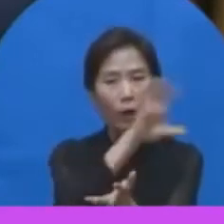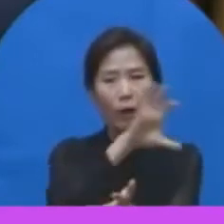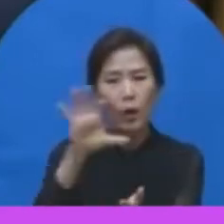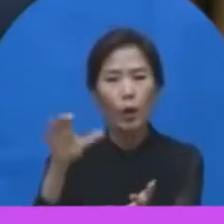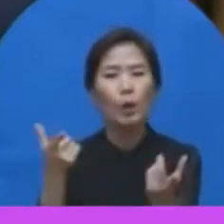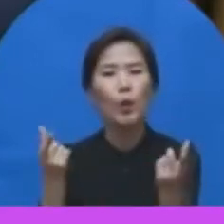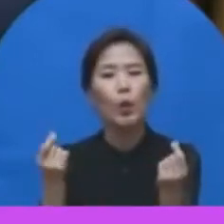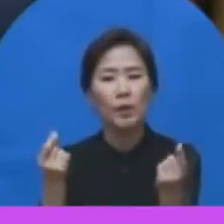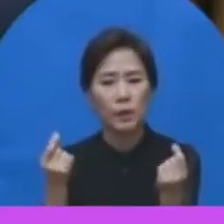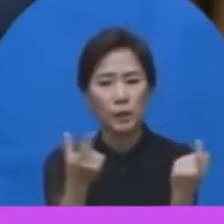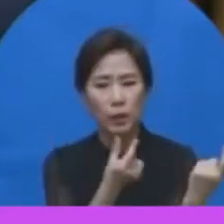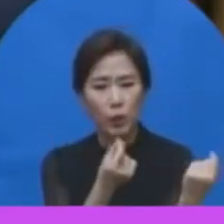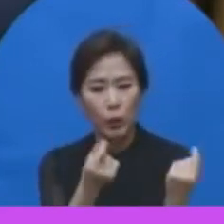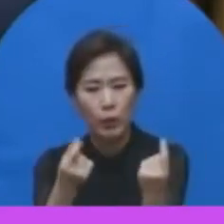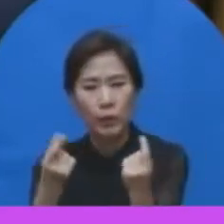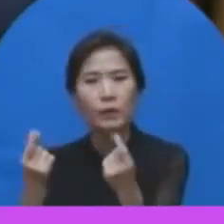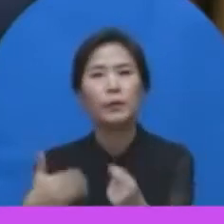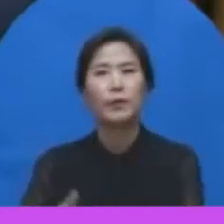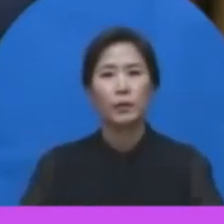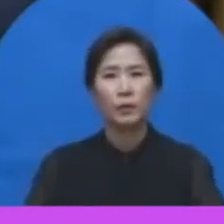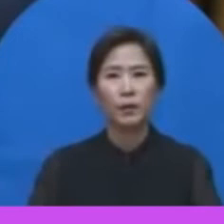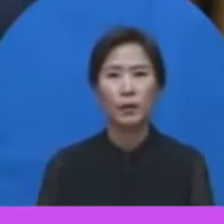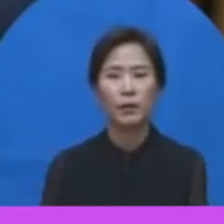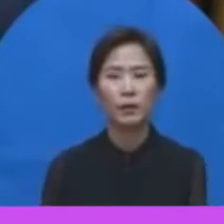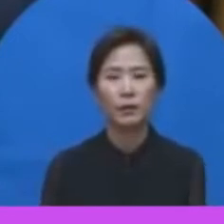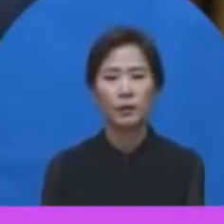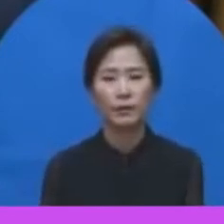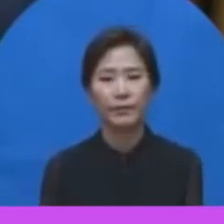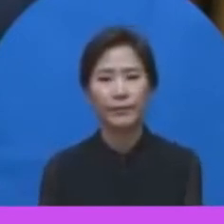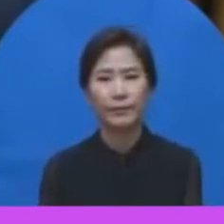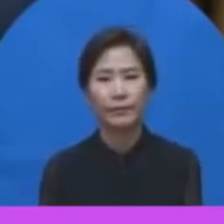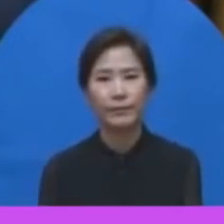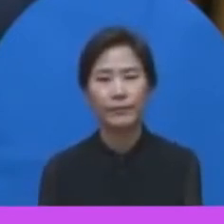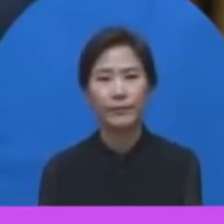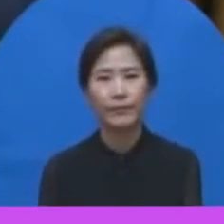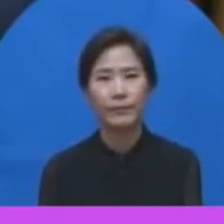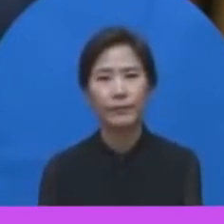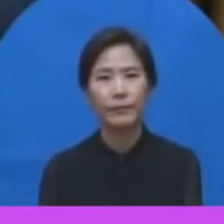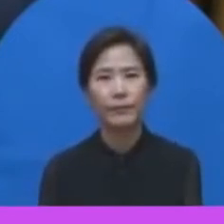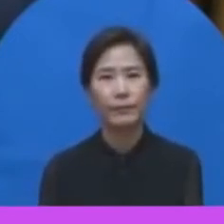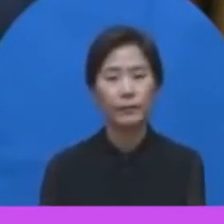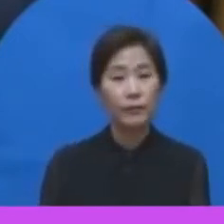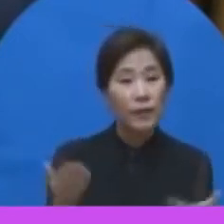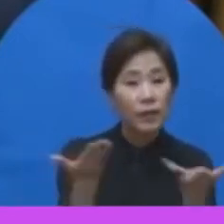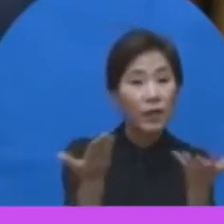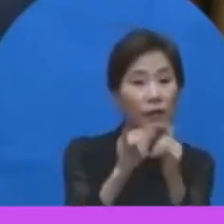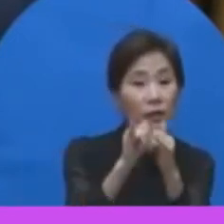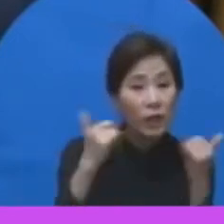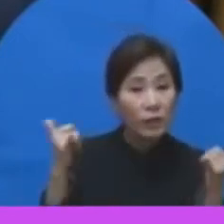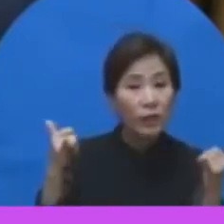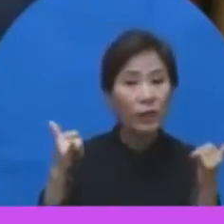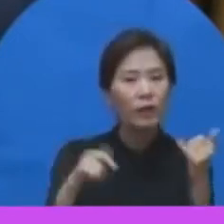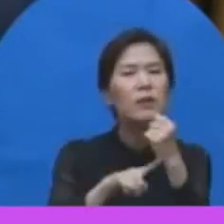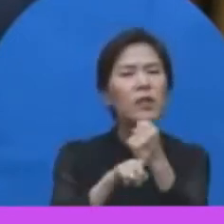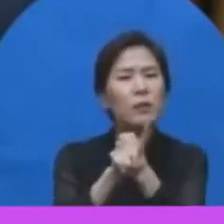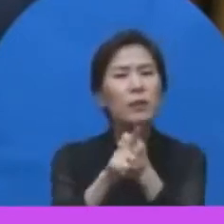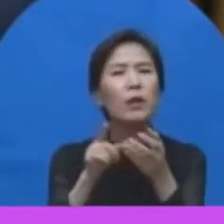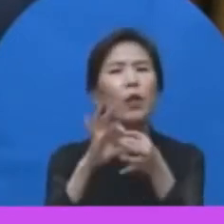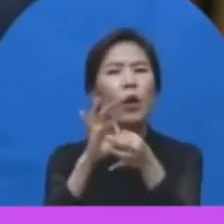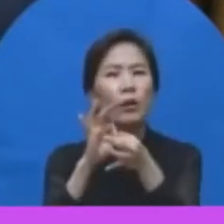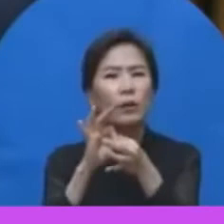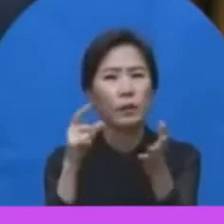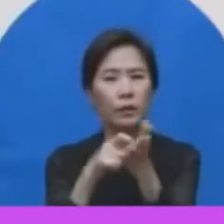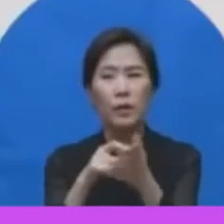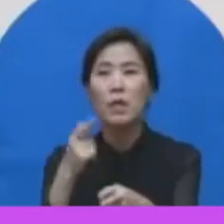있겠다. 노조법의 근로자 개념과 관련해서 사실 근로자 개념에 대한 이런 규정을 두고 있는데